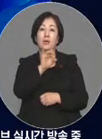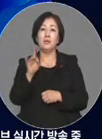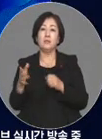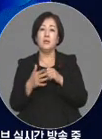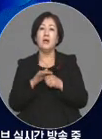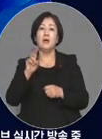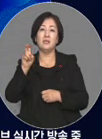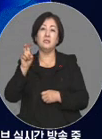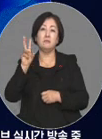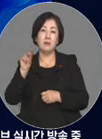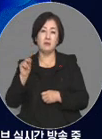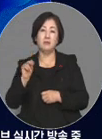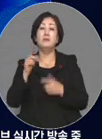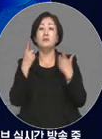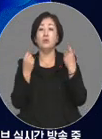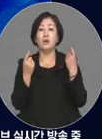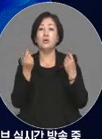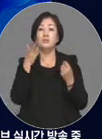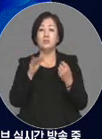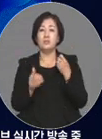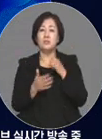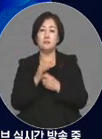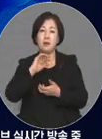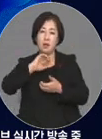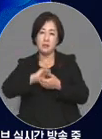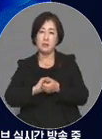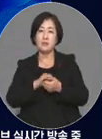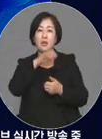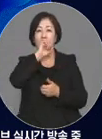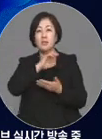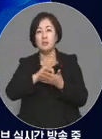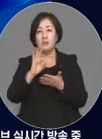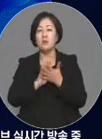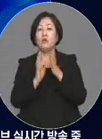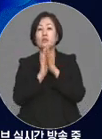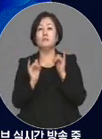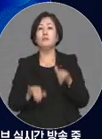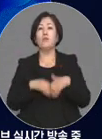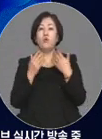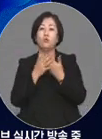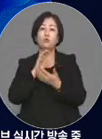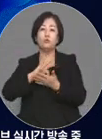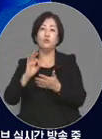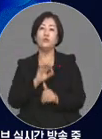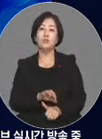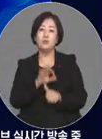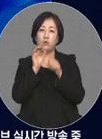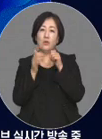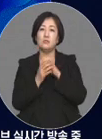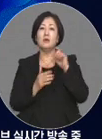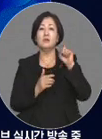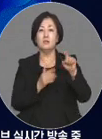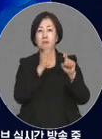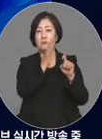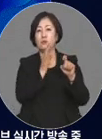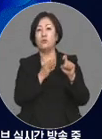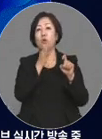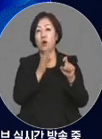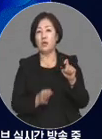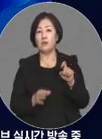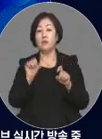한도는 20만 원으로 갔지만 한정된 예산으로 많은 시민이 이용할 수 있도록 10%이던